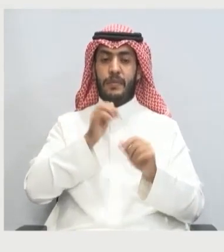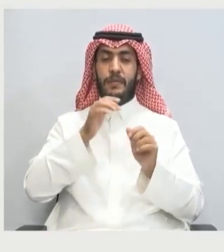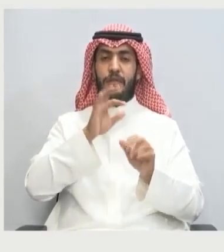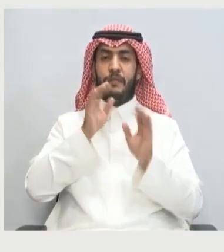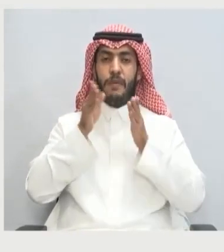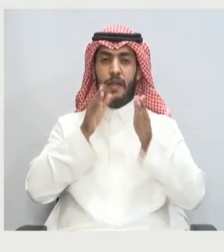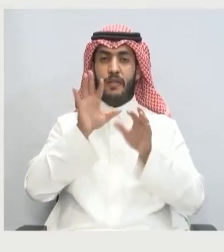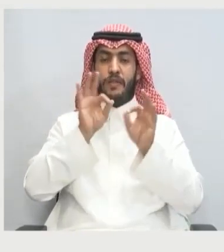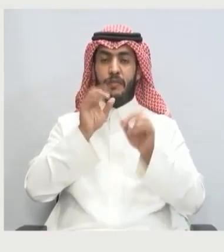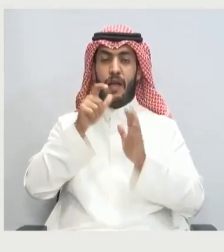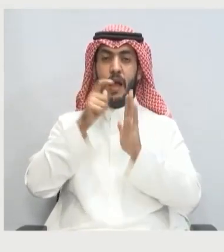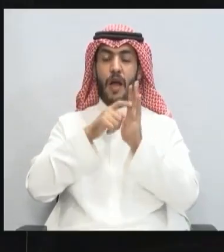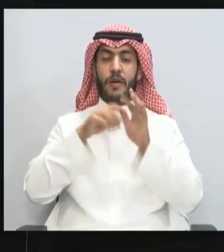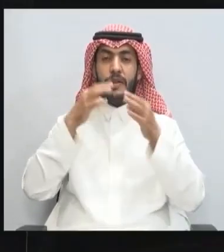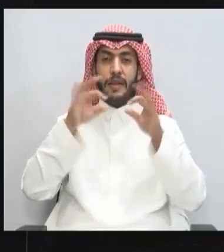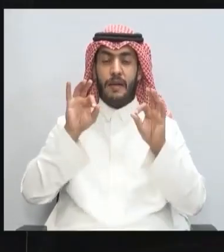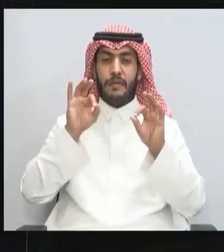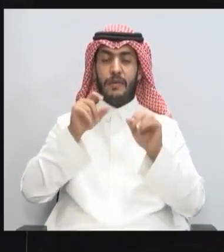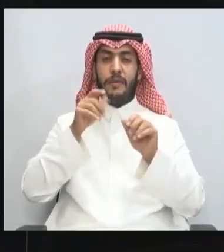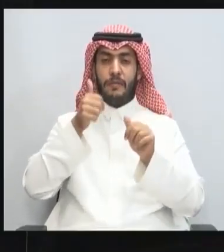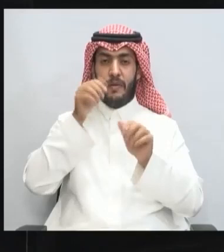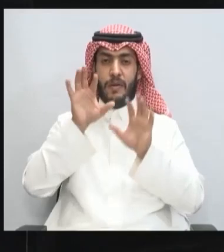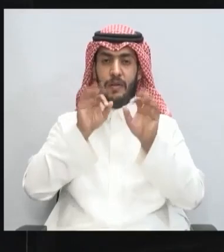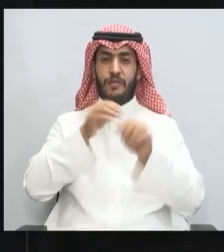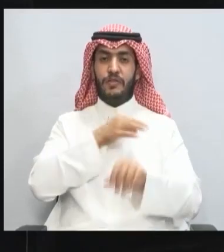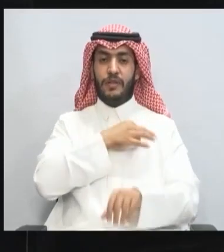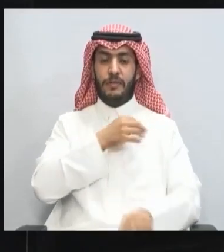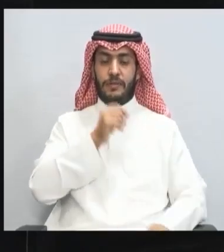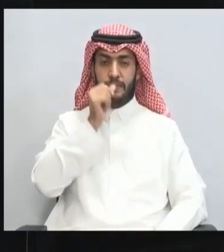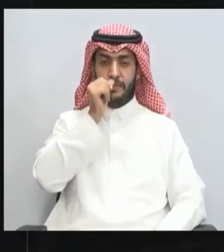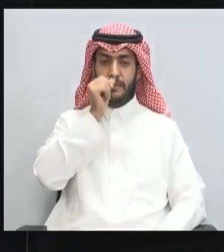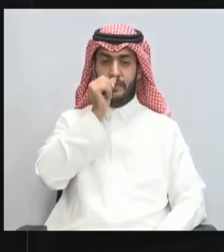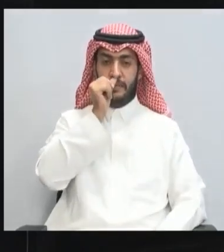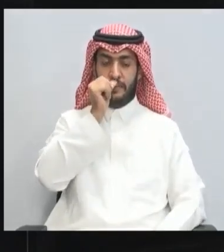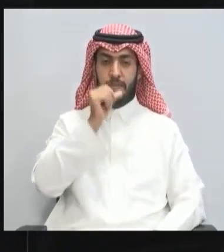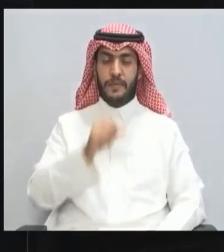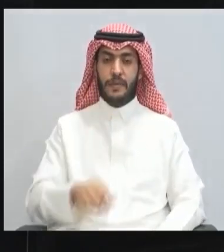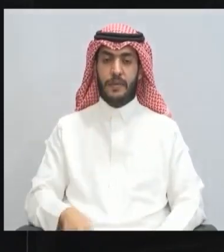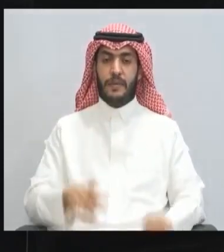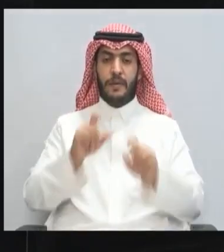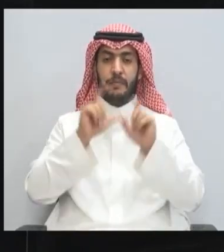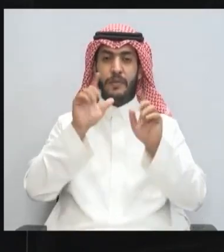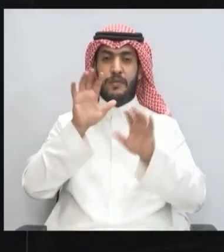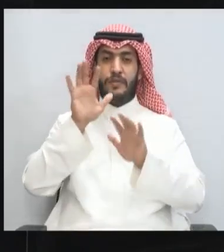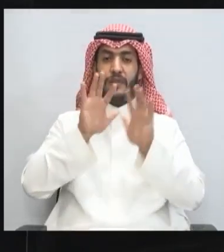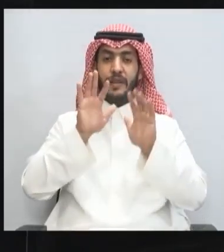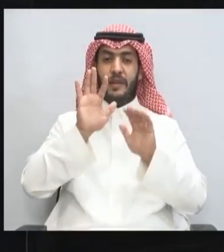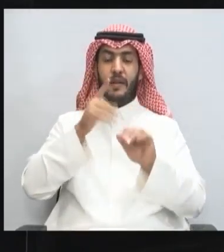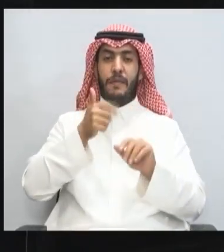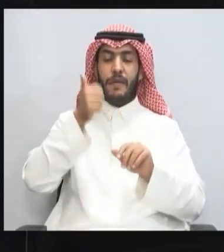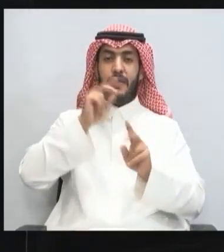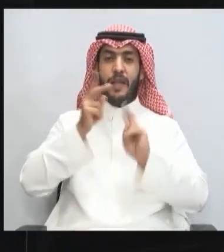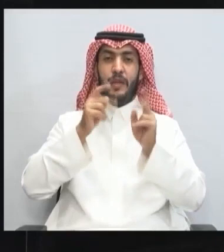تجريبيا اذا القانون ككل يحدد تجريبيا يبين الشكل التالي كيف